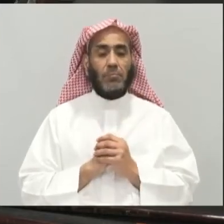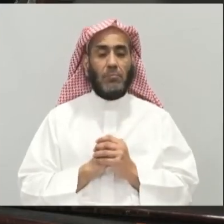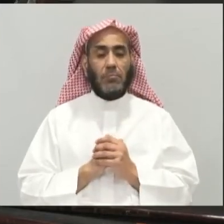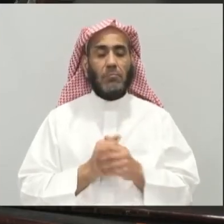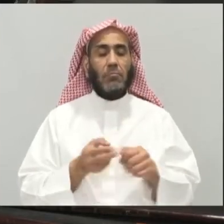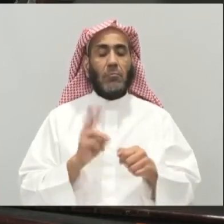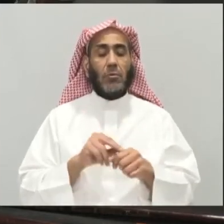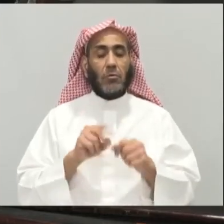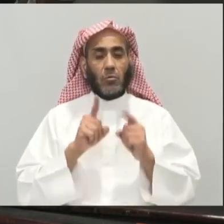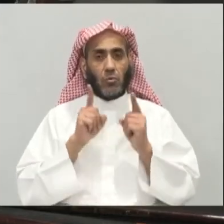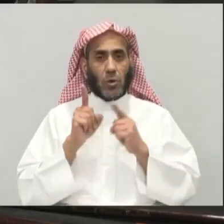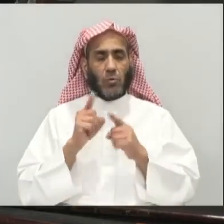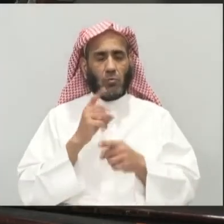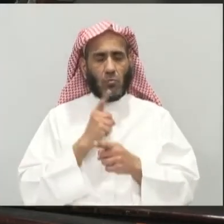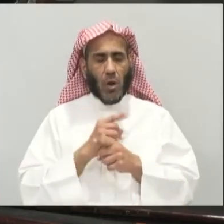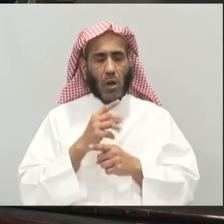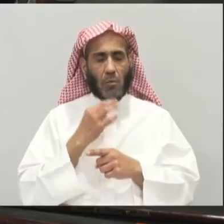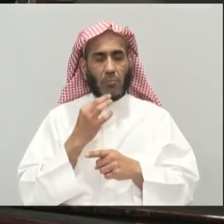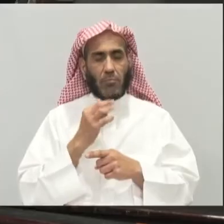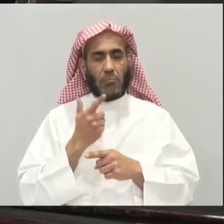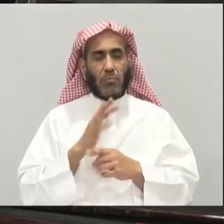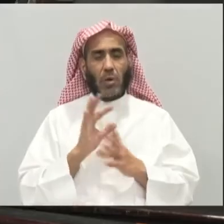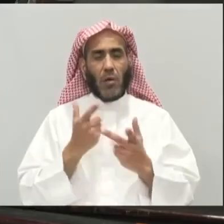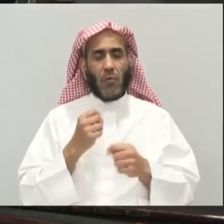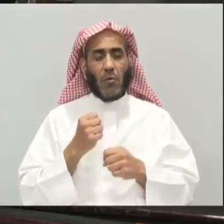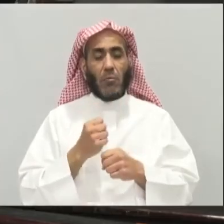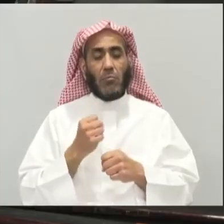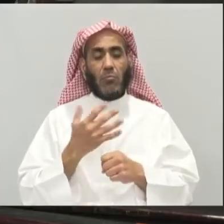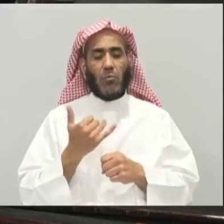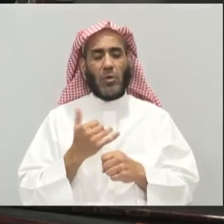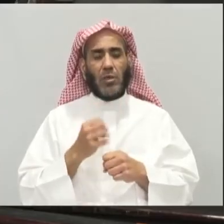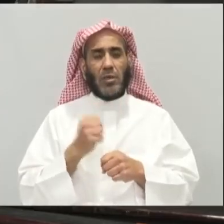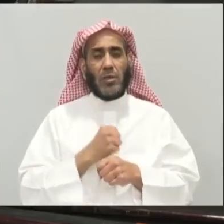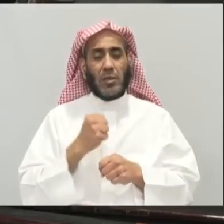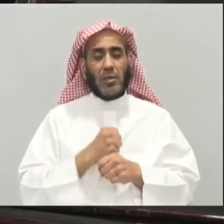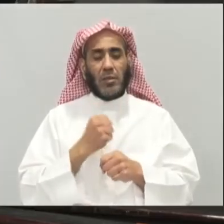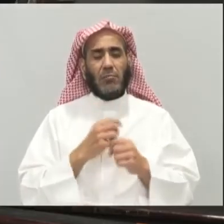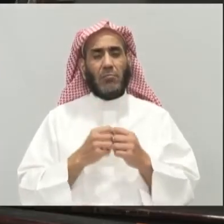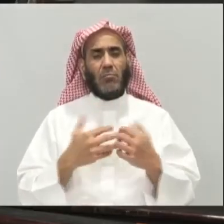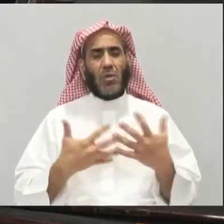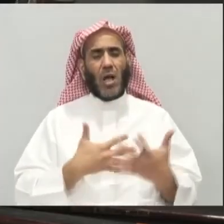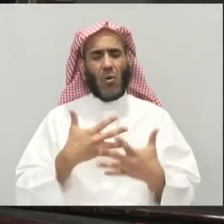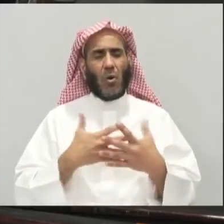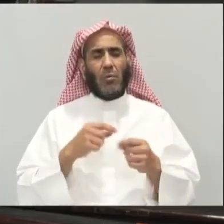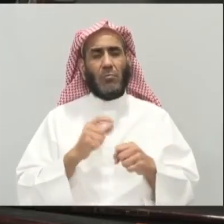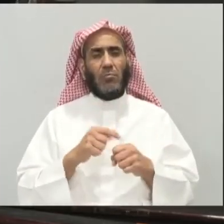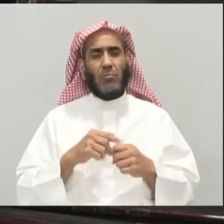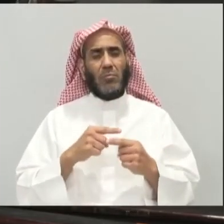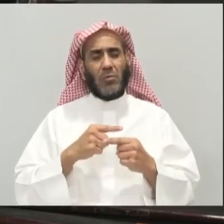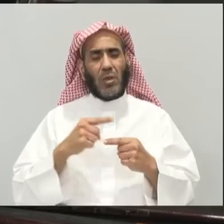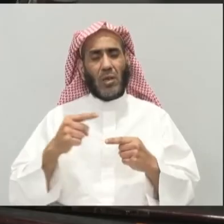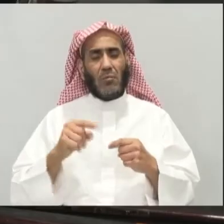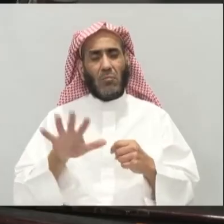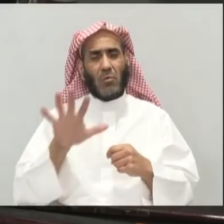ايضا تشاهدون كيف ممكن نستخدم من تم توظيف طبعا حاول قدر الامكان نمشي على